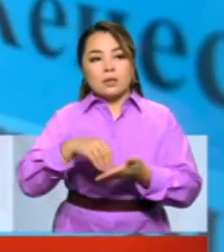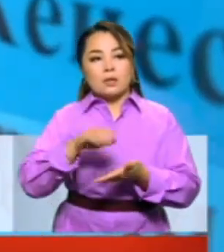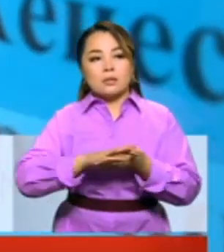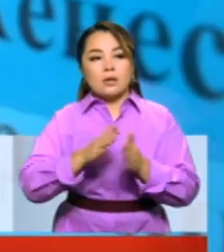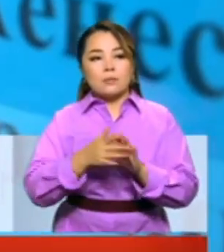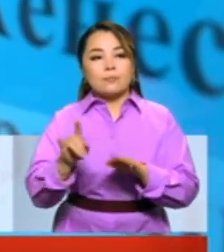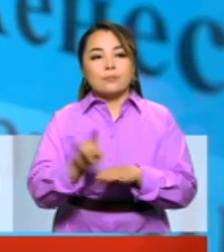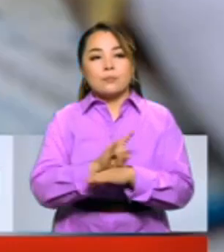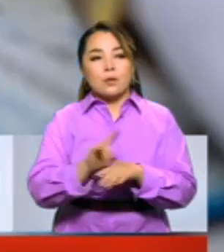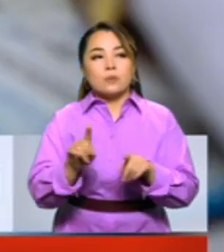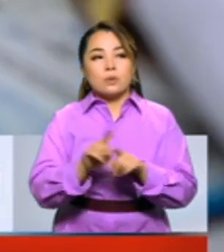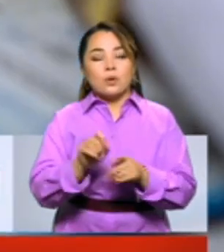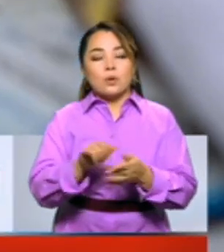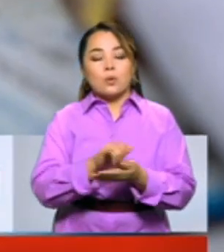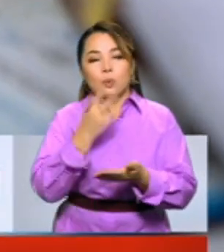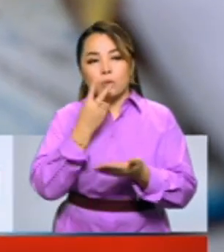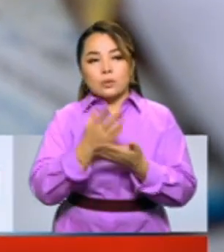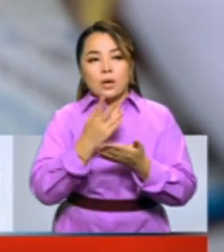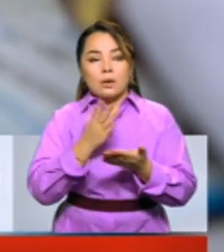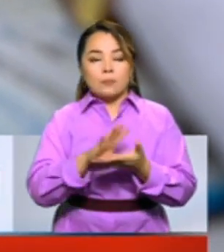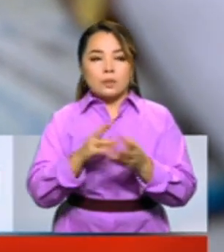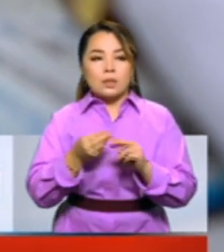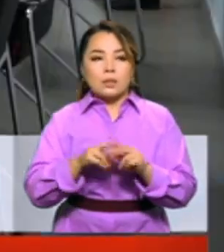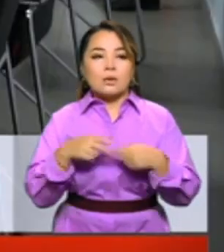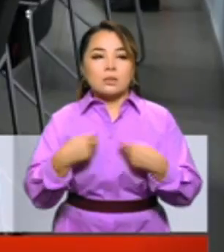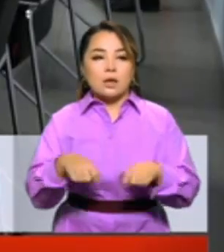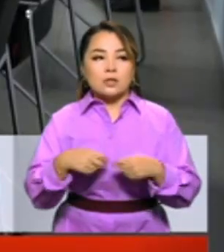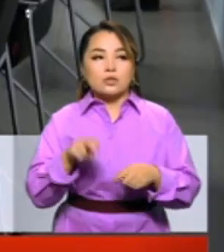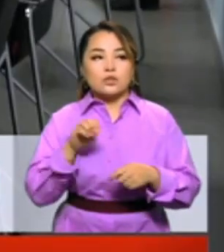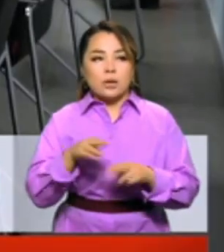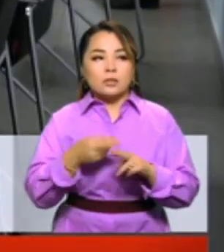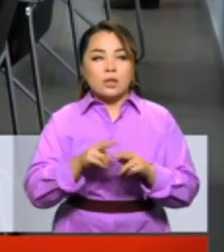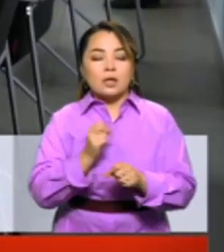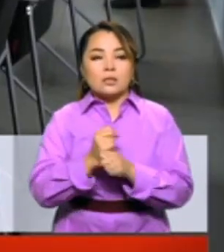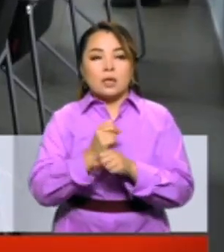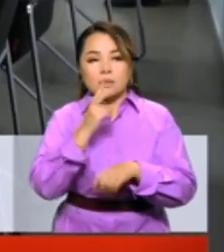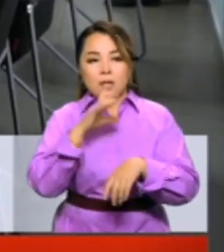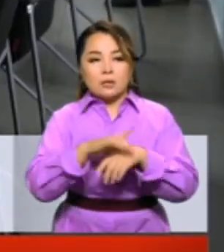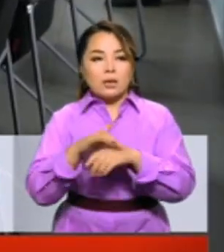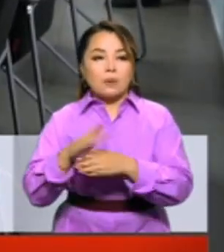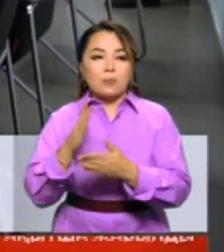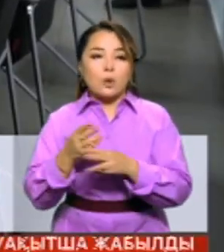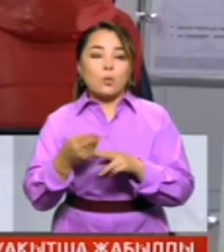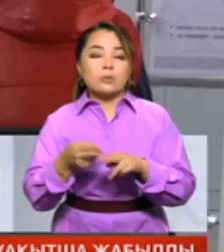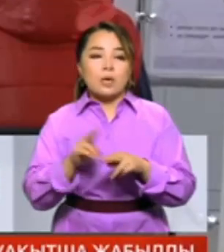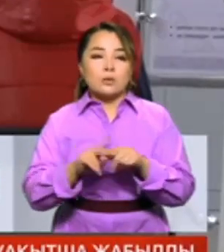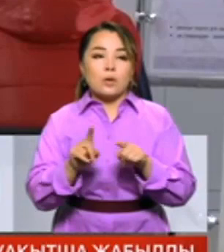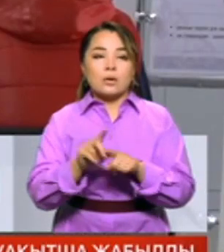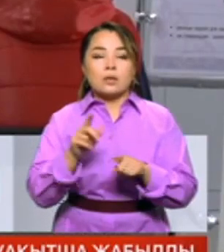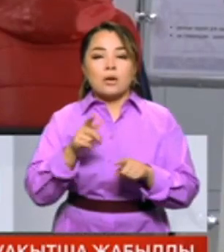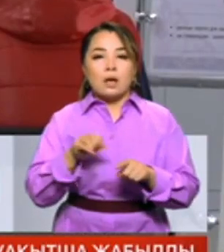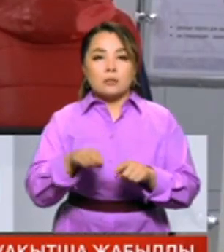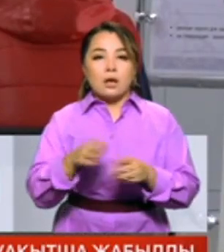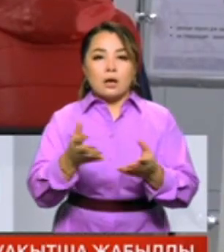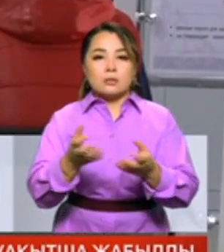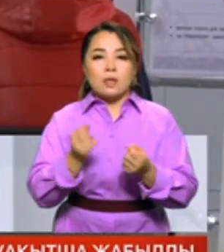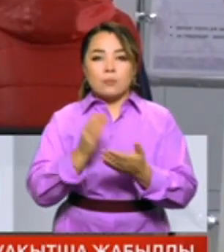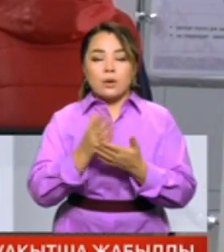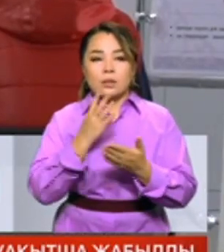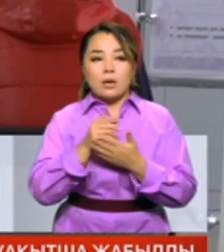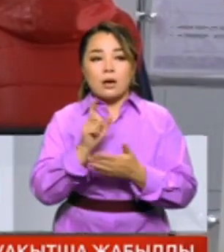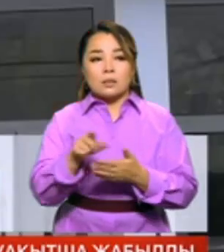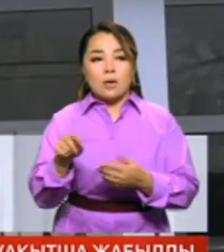жайлы жалған құжат көрсеткен. Әрі тауарлық чектері де қолдан жасалған болып шықты. Сондай-ақ, грант алған адамдардың